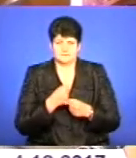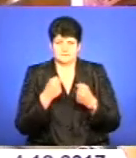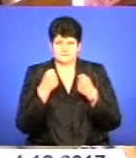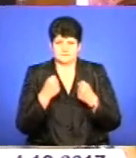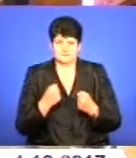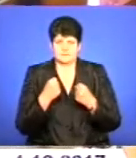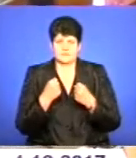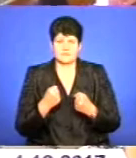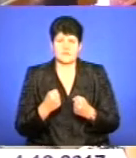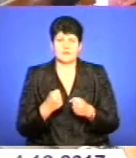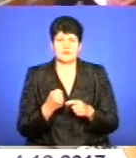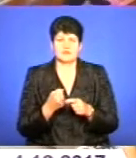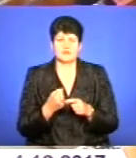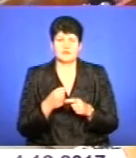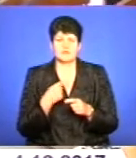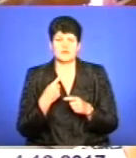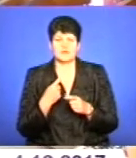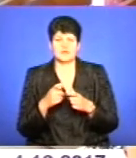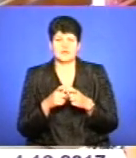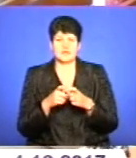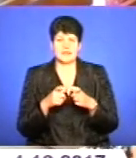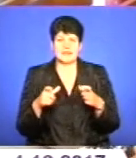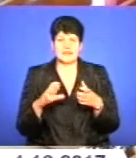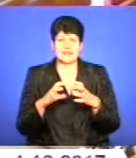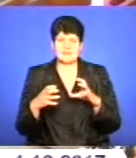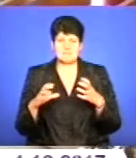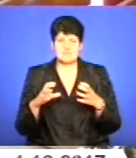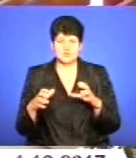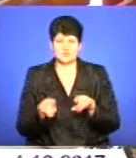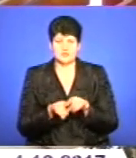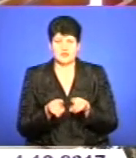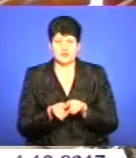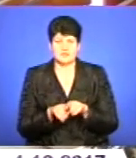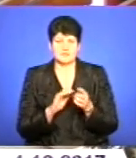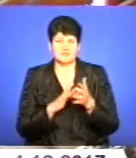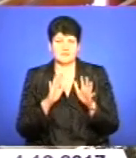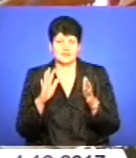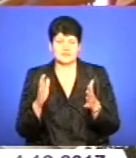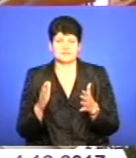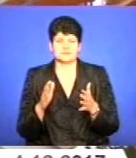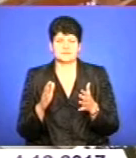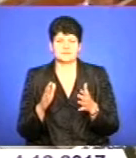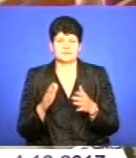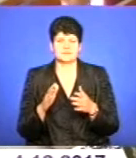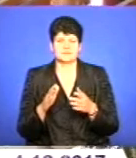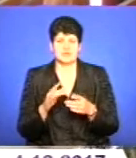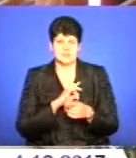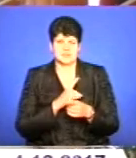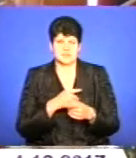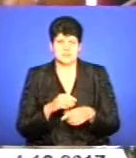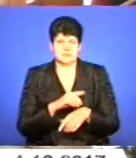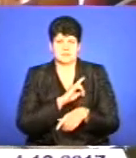тяжелое. Их называют еще часто кирпич, обернут шелком. Именно из-за блеска, из-за такого вот сильного